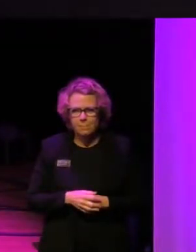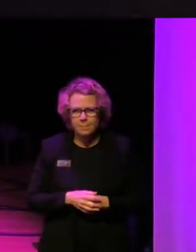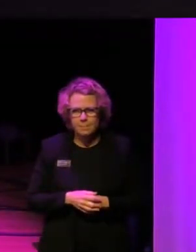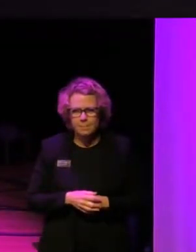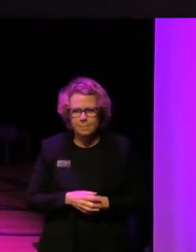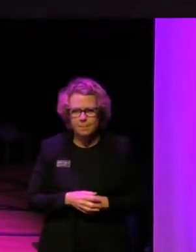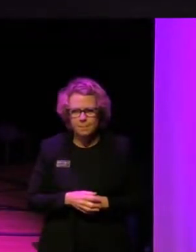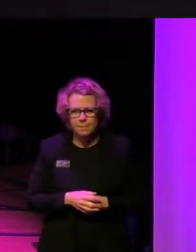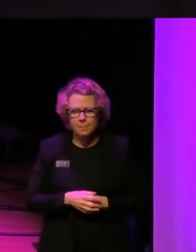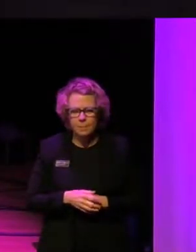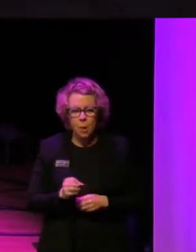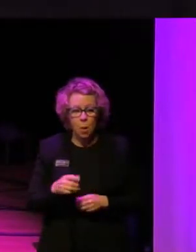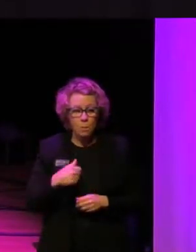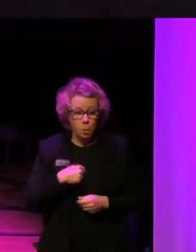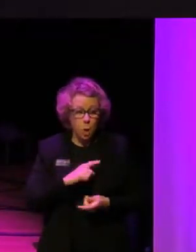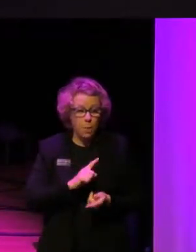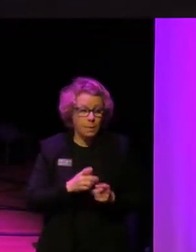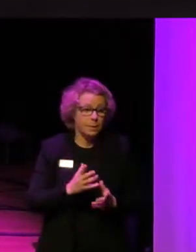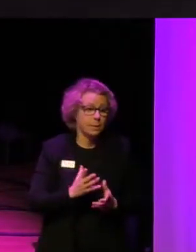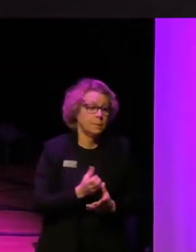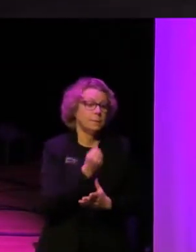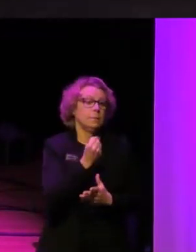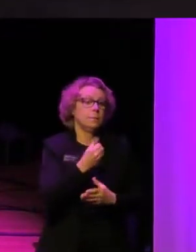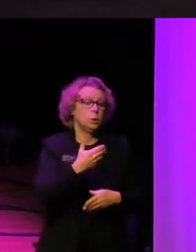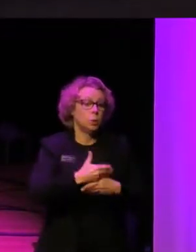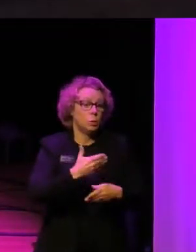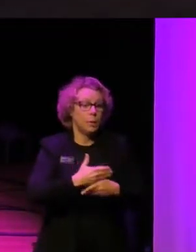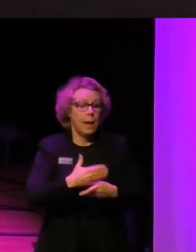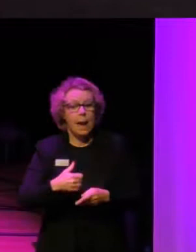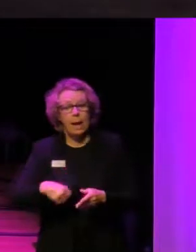Om jag blir skådespelare eller fotbollsspelare,